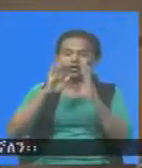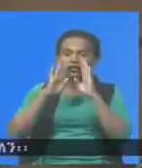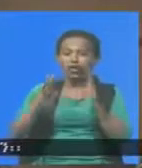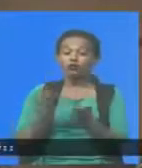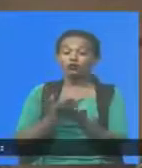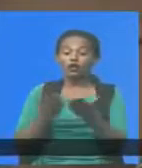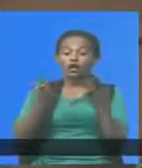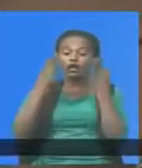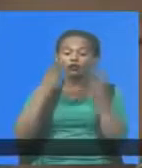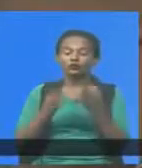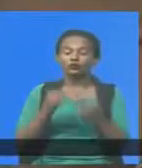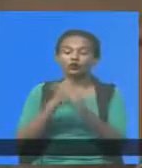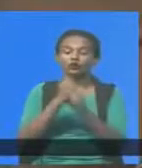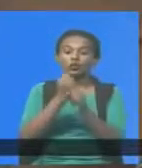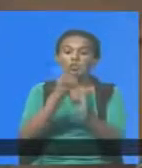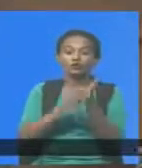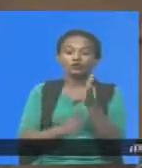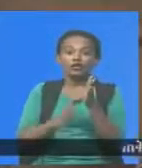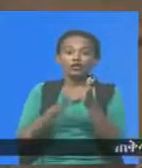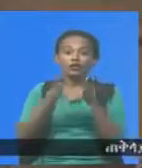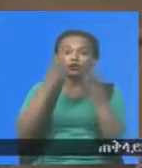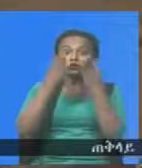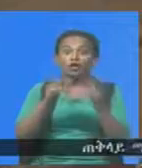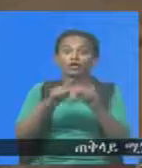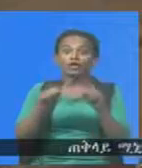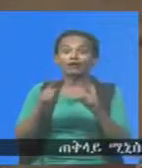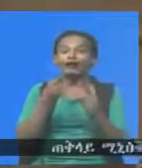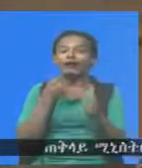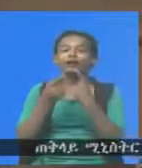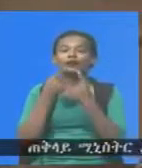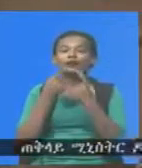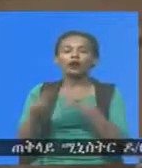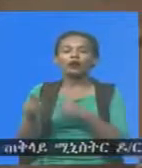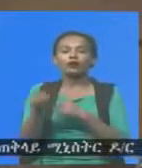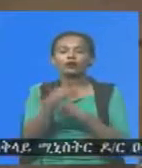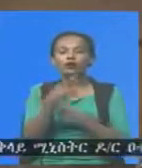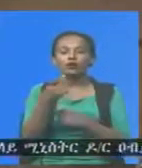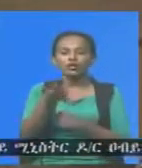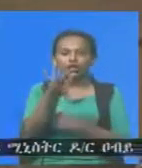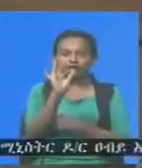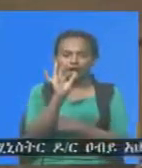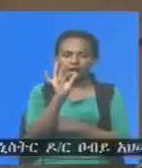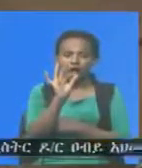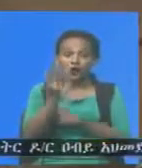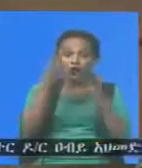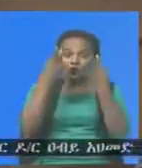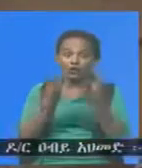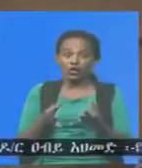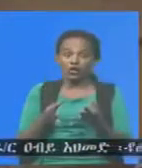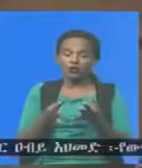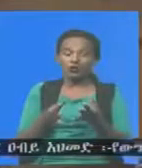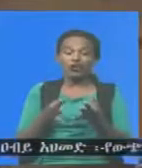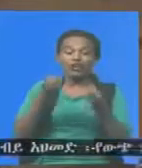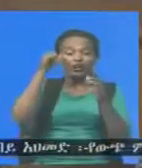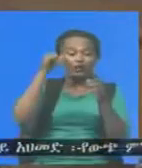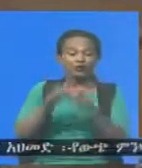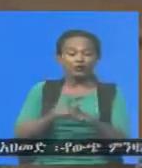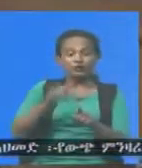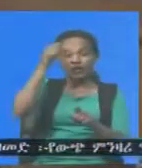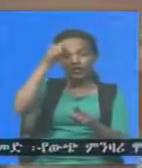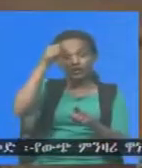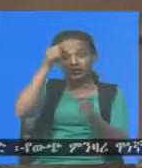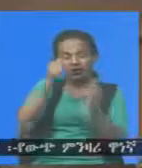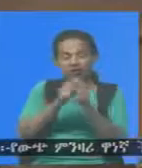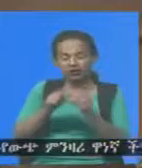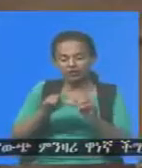የተወሰነው የስራ አስፈጻሚ ውሳኔ ግን አነጋጋሪ የሆነ ይገኛል። ውሳኔው ከወንድም ኤርትራ ህዝብ ጋር ዘላቂ